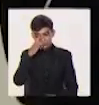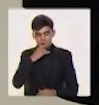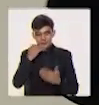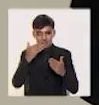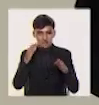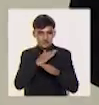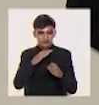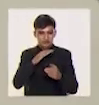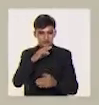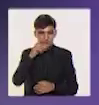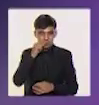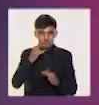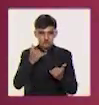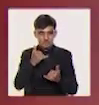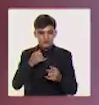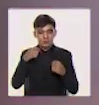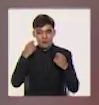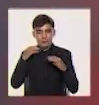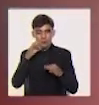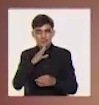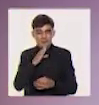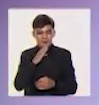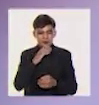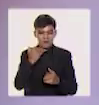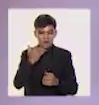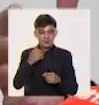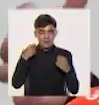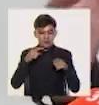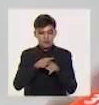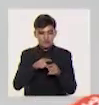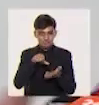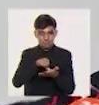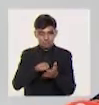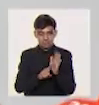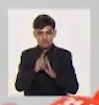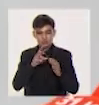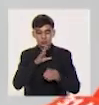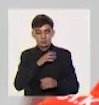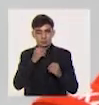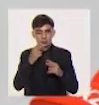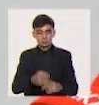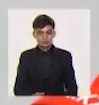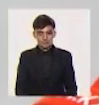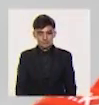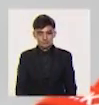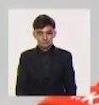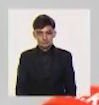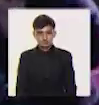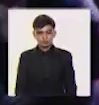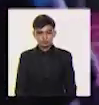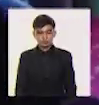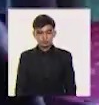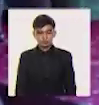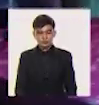Қазақтың әнші жігіттері енді жаппай қыз затуға көшті ме? Сұранысқа орындап бердесе, жігіттер де орындап